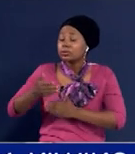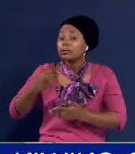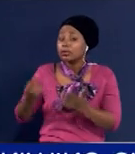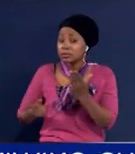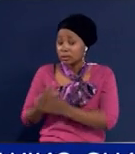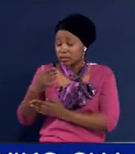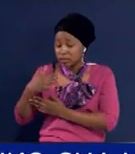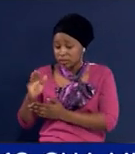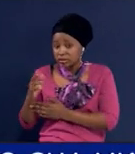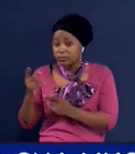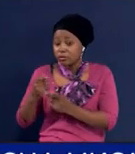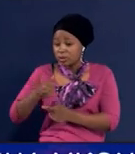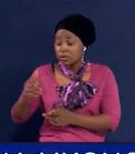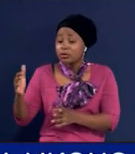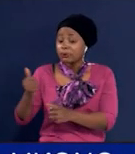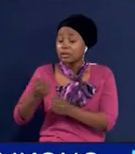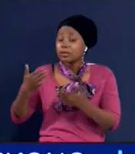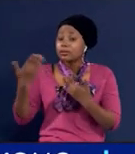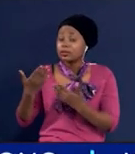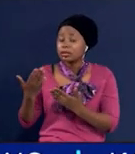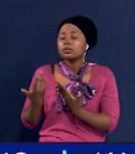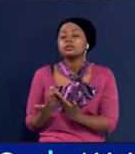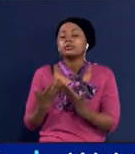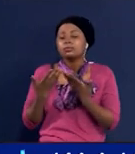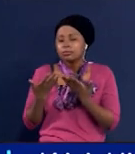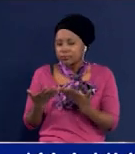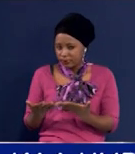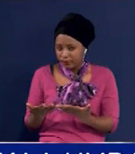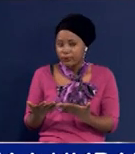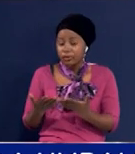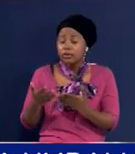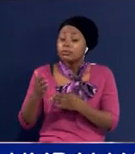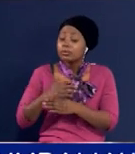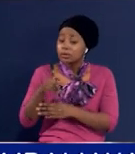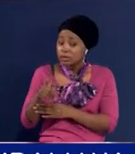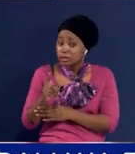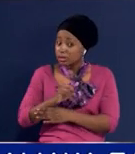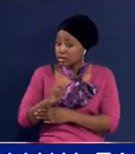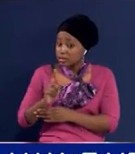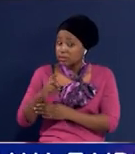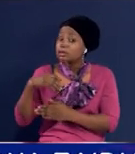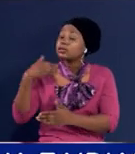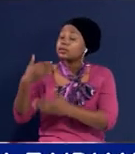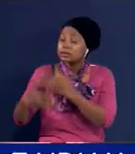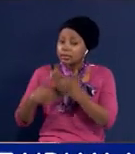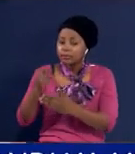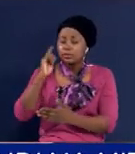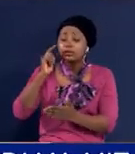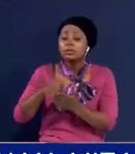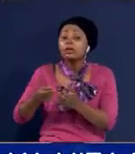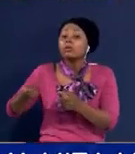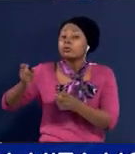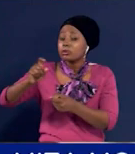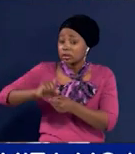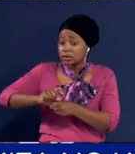nje na ile iliyo nje niivute ili niendelee na maisha ya kawaida. Kwa sasa ukitumia ambazo sio za kitambaa, manake utaongeza maudhi